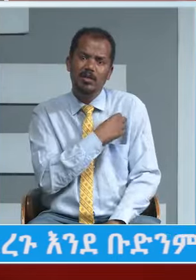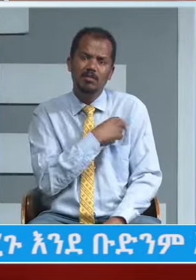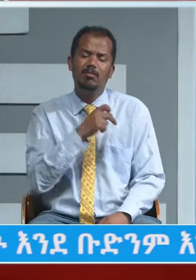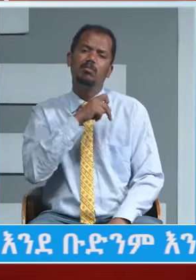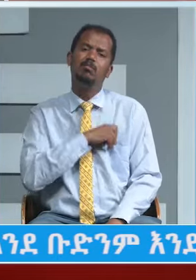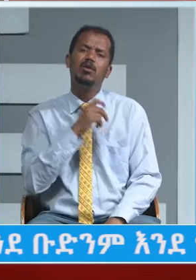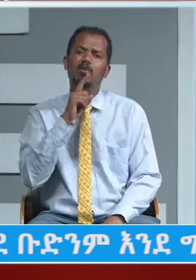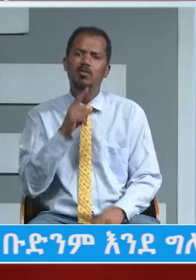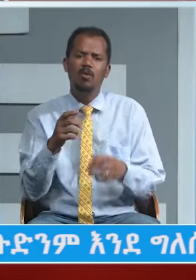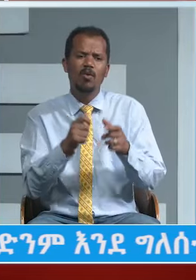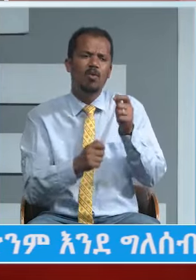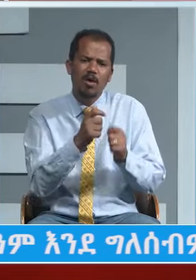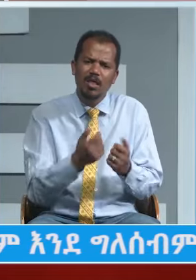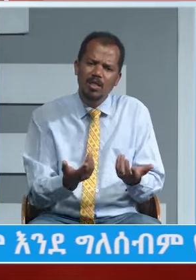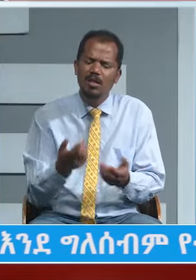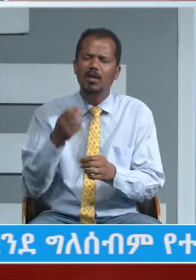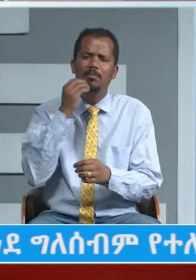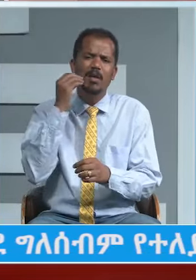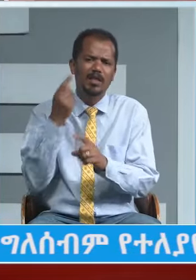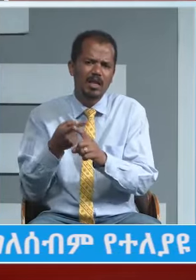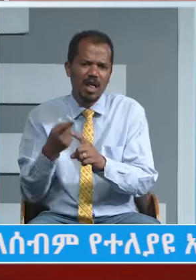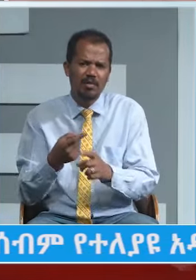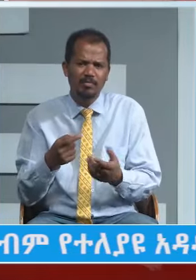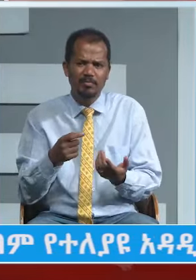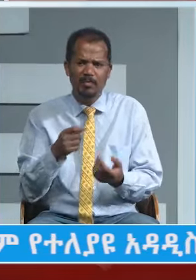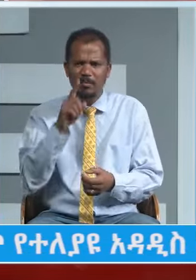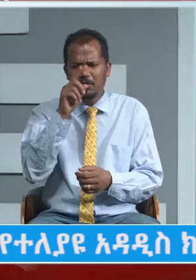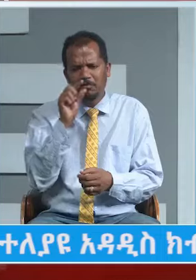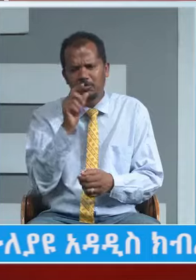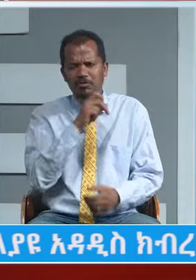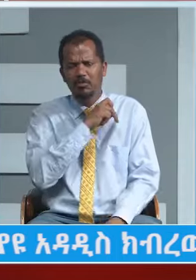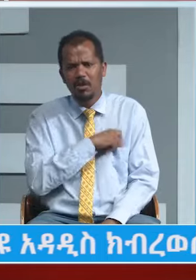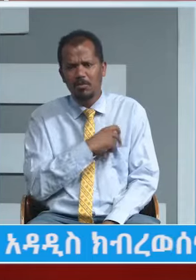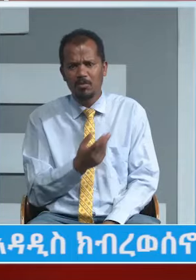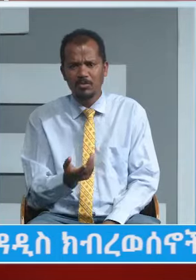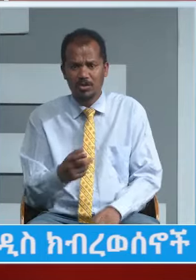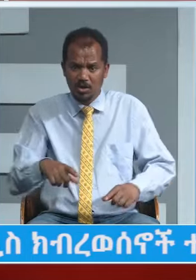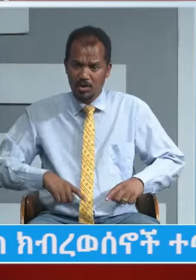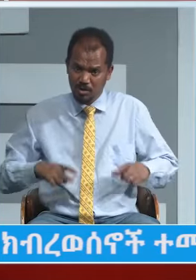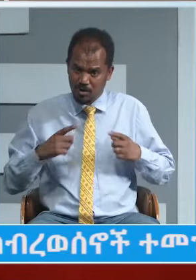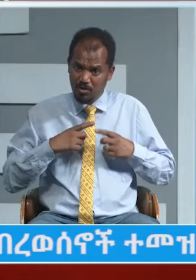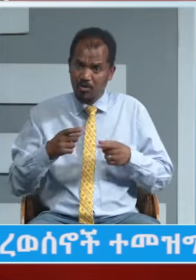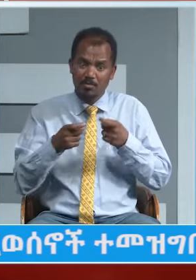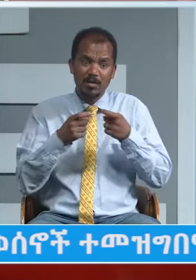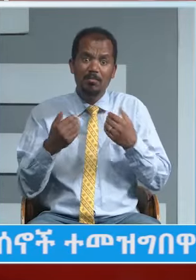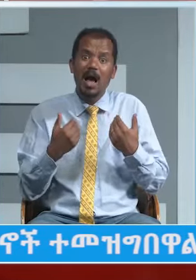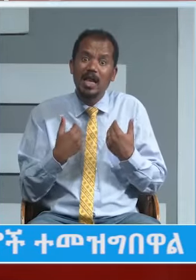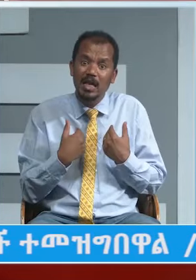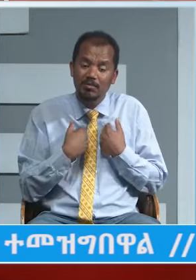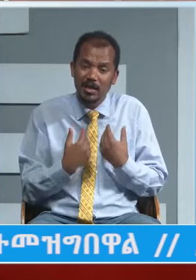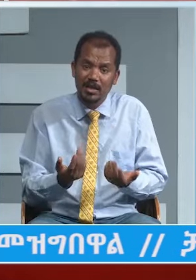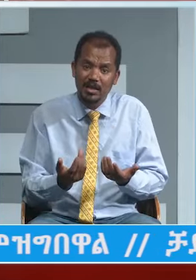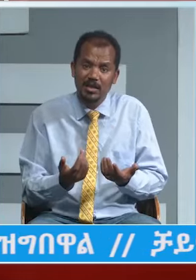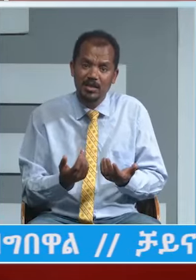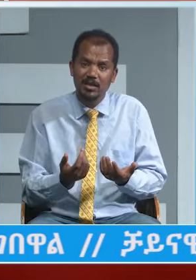እናሳክመውም በደሞዝ ነው። የወተት አለ፣ የቤት ክራይ አለ። ያ ሁሉ በአንድ ሲንግል ደሞዝ ሲለን እየኖረን እየተዳደርን